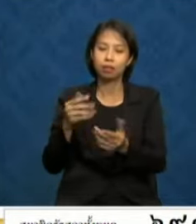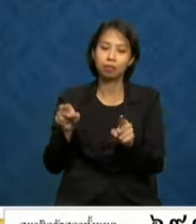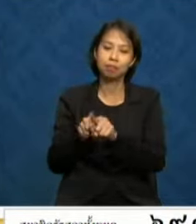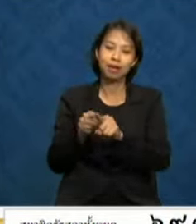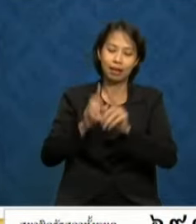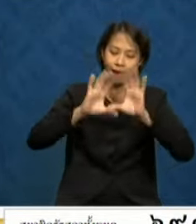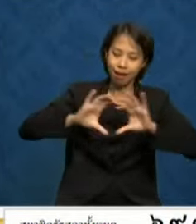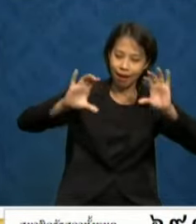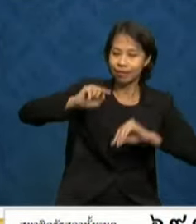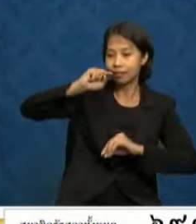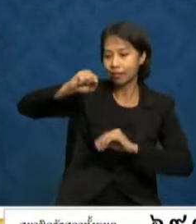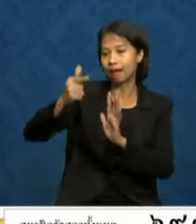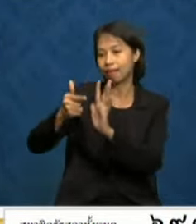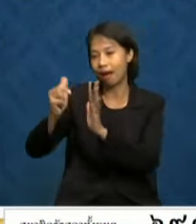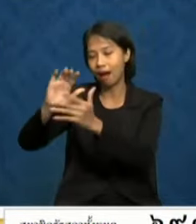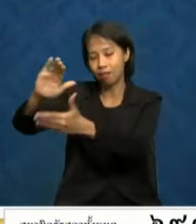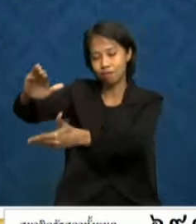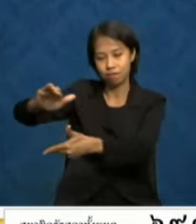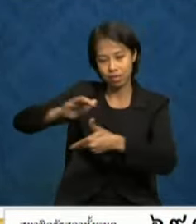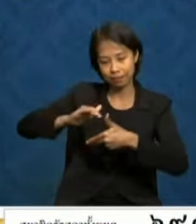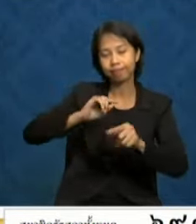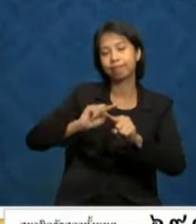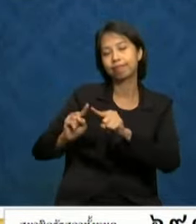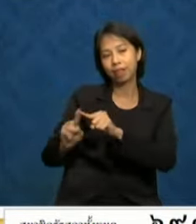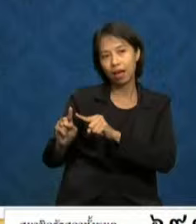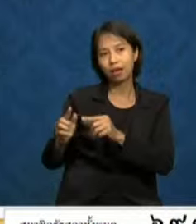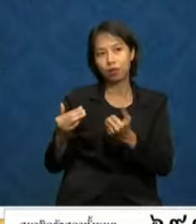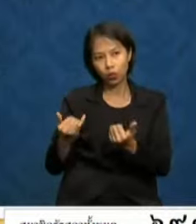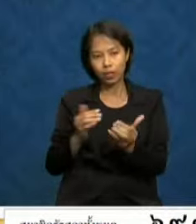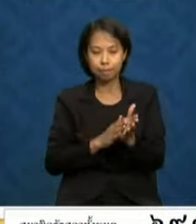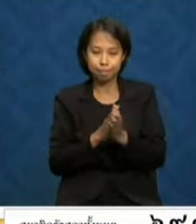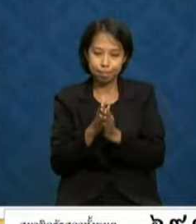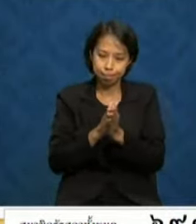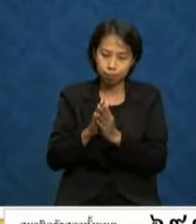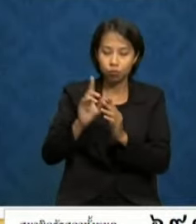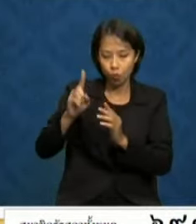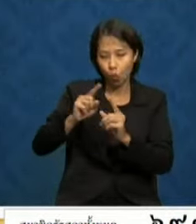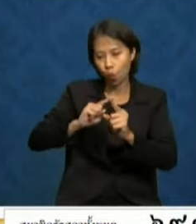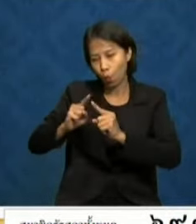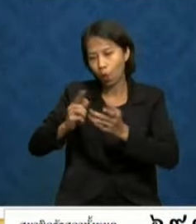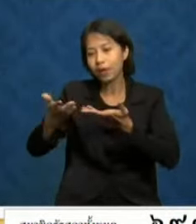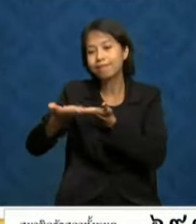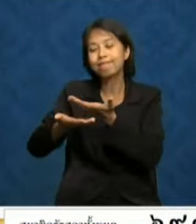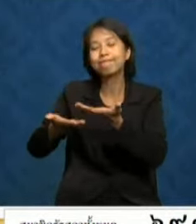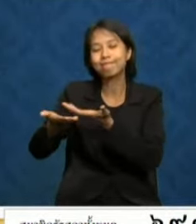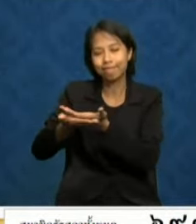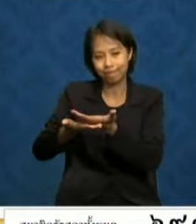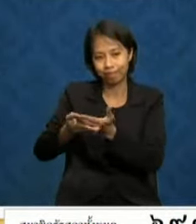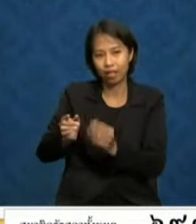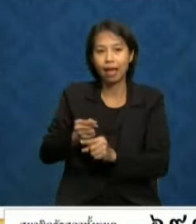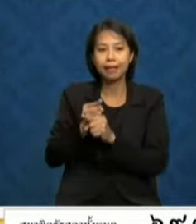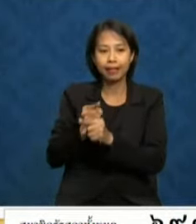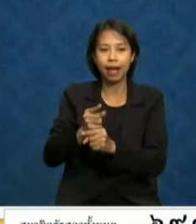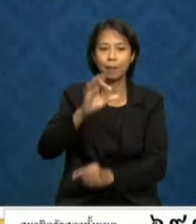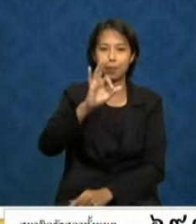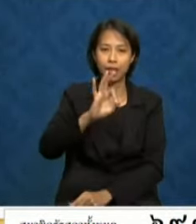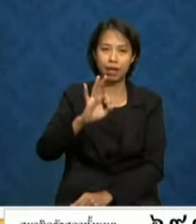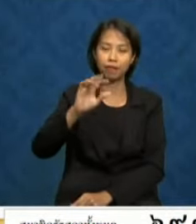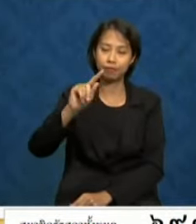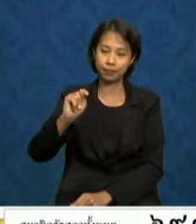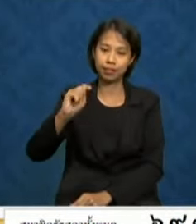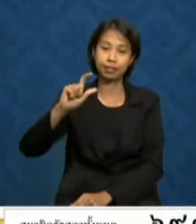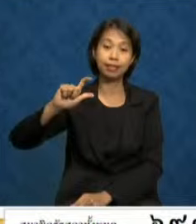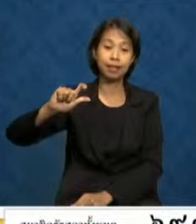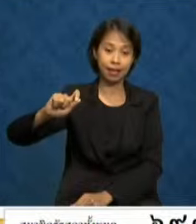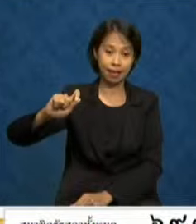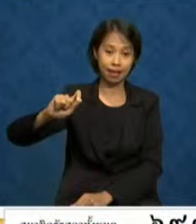ฐเนี่ยอาจจะเป็นเรื่องที่มีความท้าทายในการเจรจาซึ่งอยู่ในกรอบของ FTA ต่อไปนะคะซึ่งเราจะ